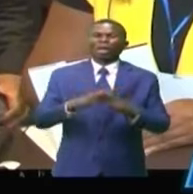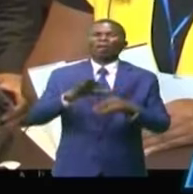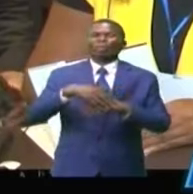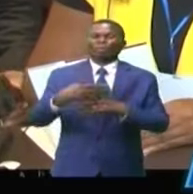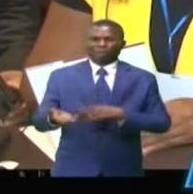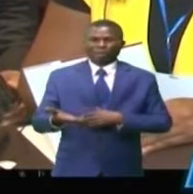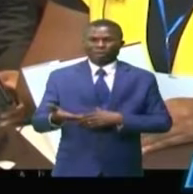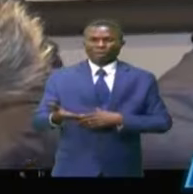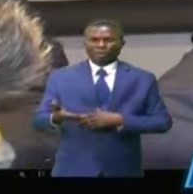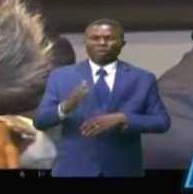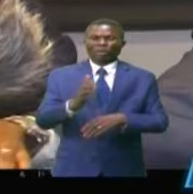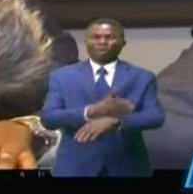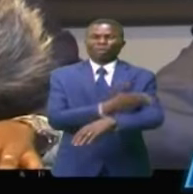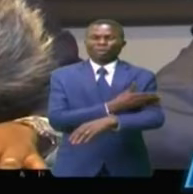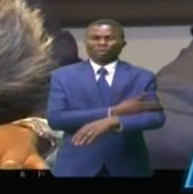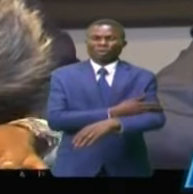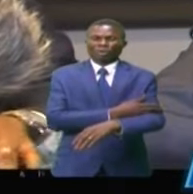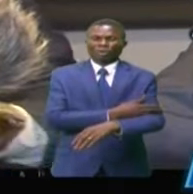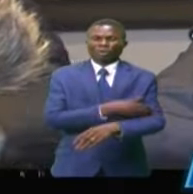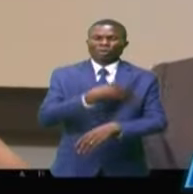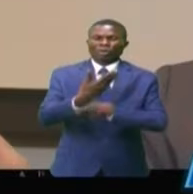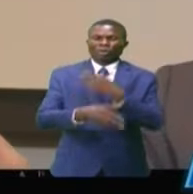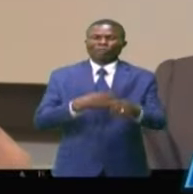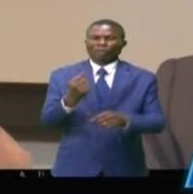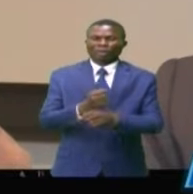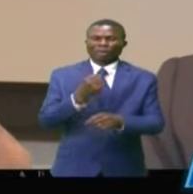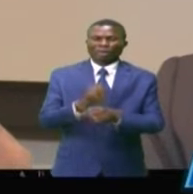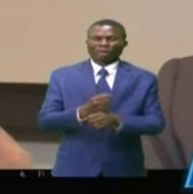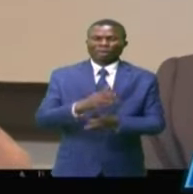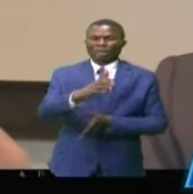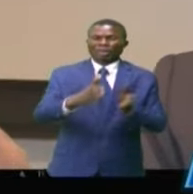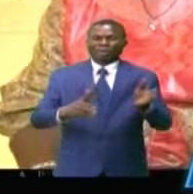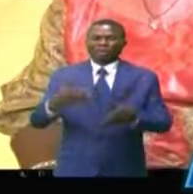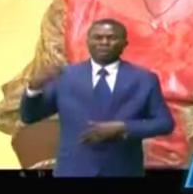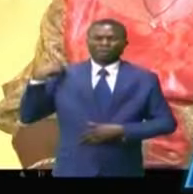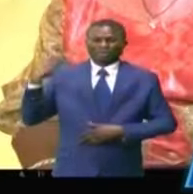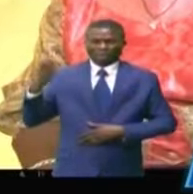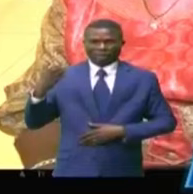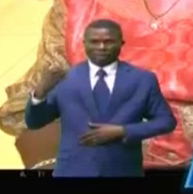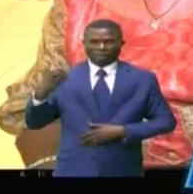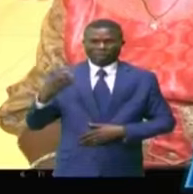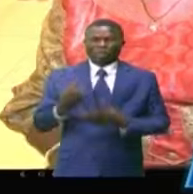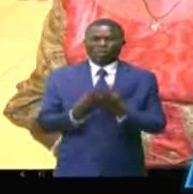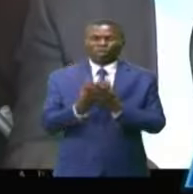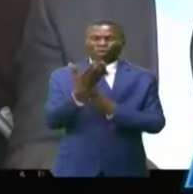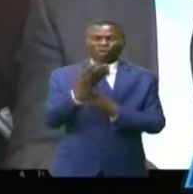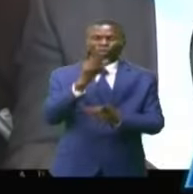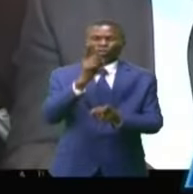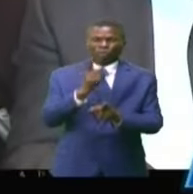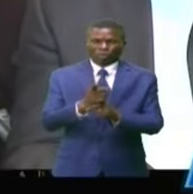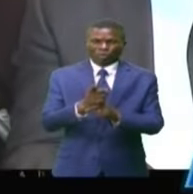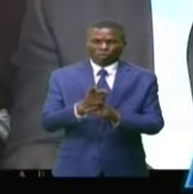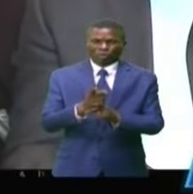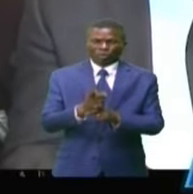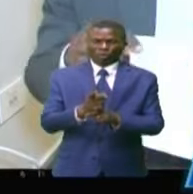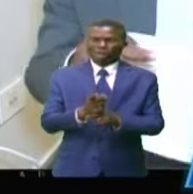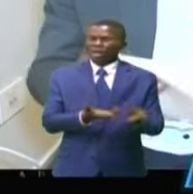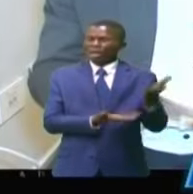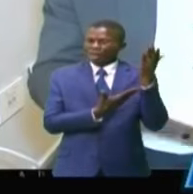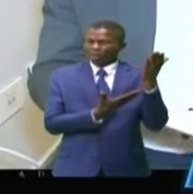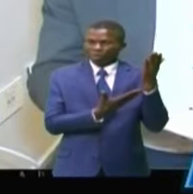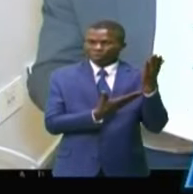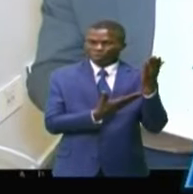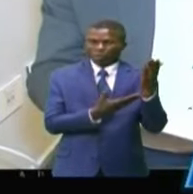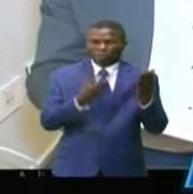conséquence l'accroissement du taux de réalisation des recettes douanières, ressources considérables et indispensables